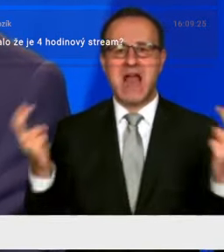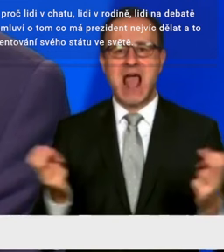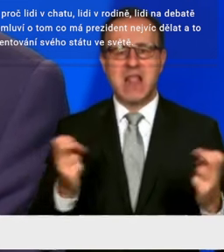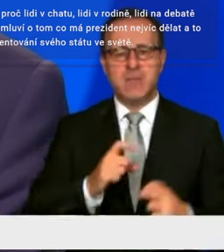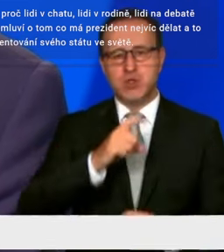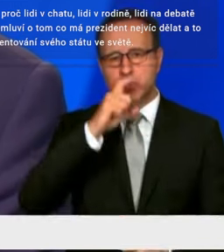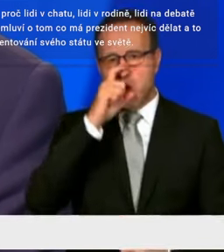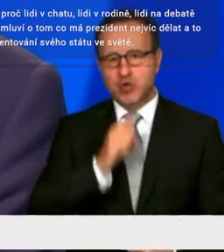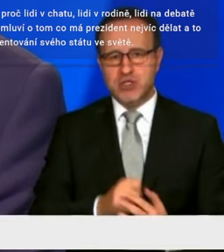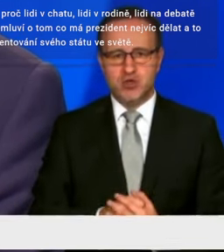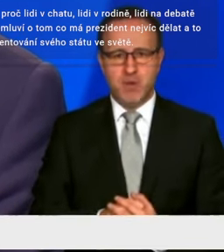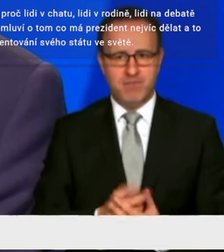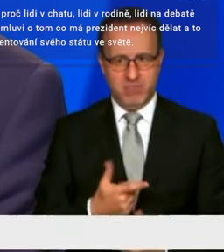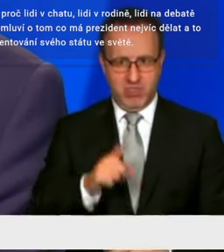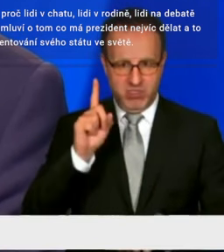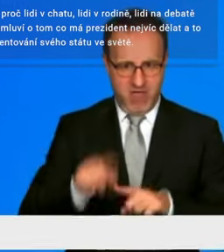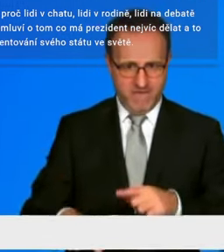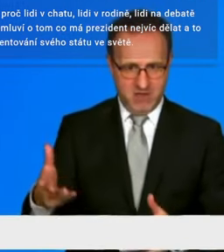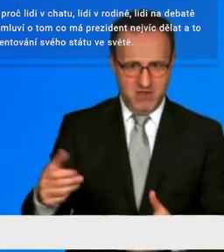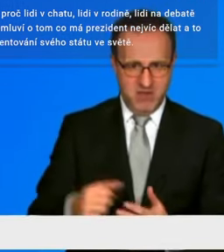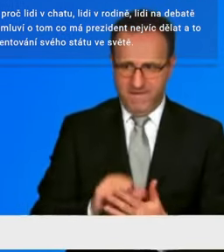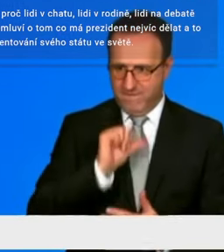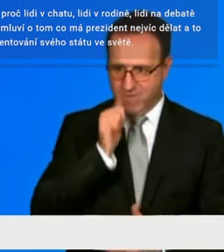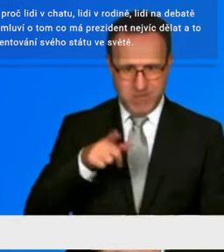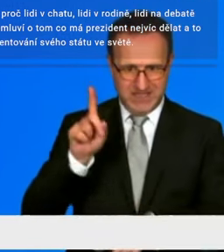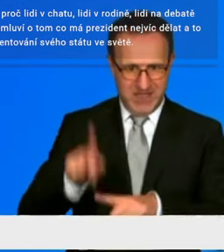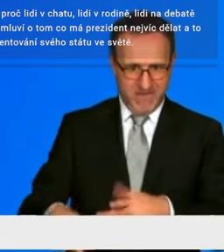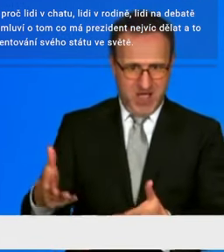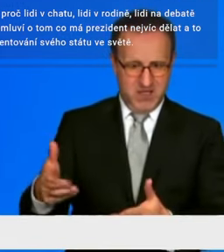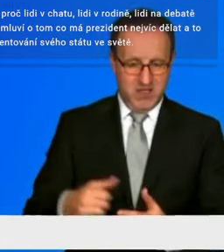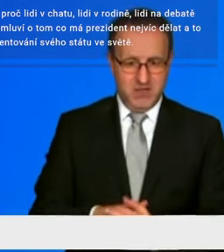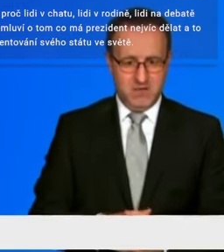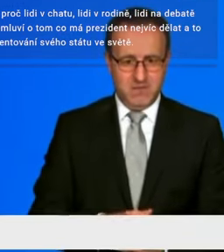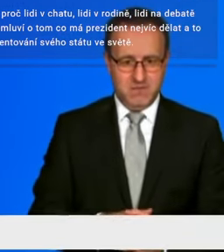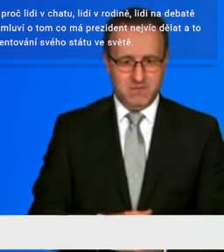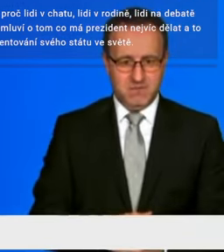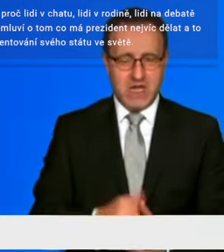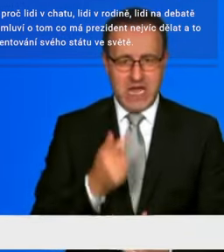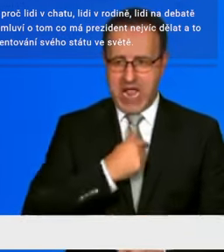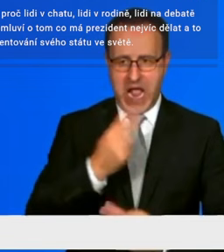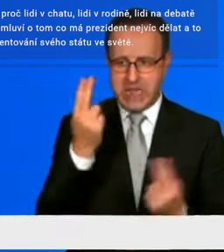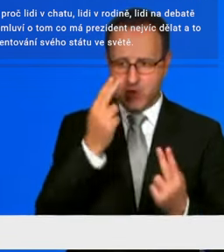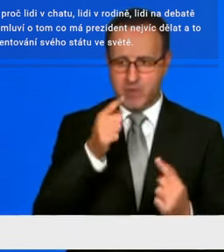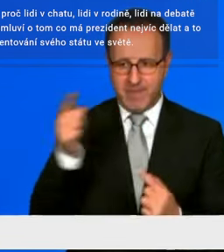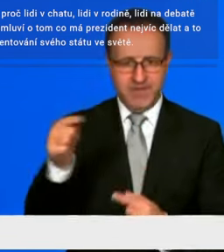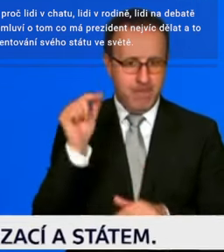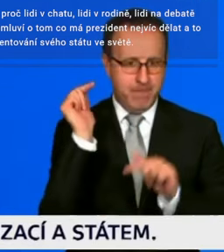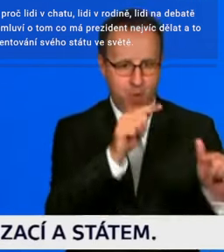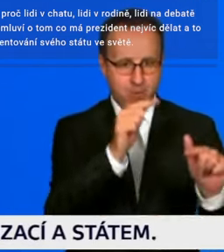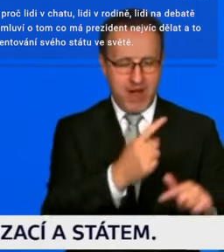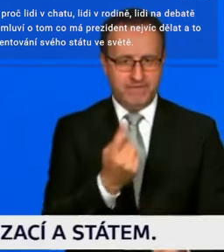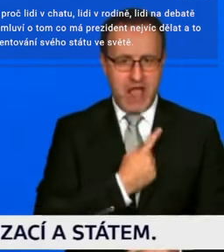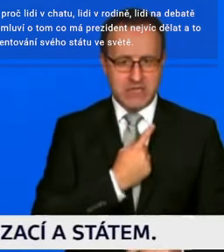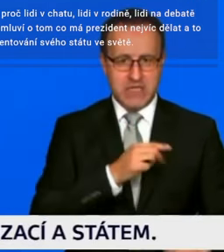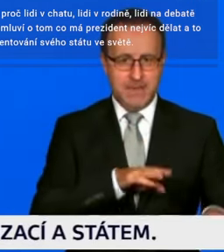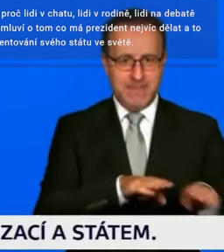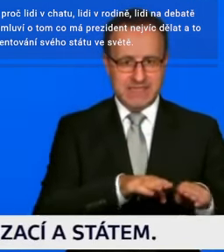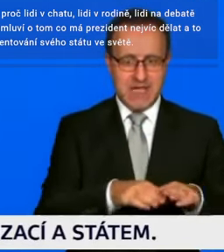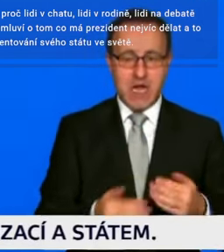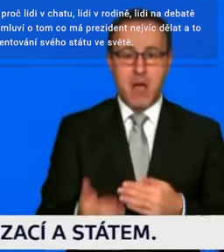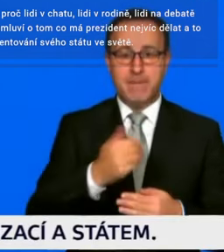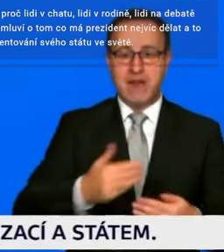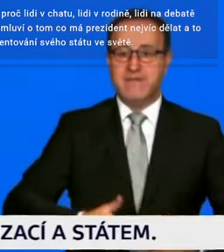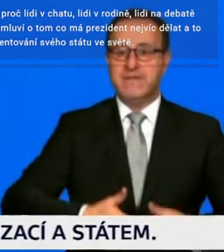nevadí toto vám toto vám vôbec nevadí však ja nehovorím že nerozumiem Že sa zastávate vlastných ministrov ale chcem pred verejn